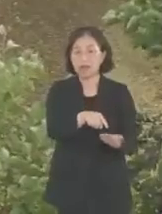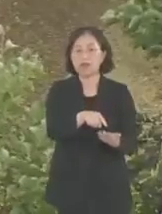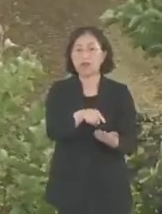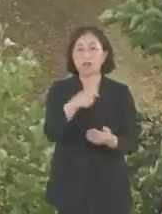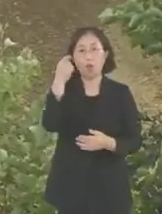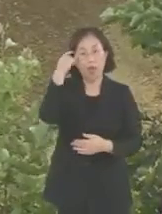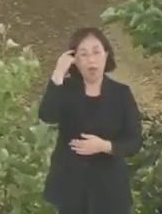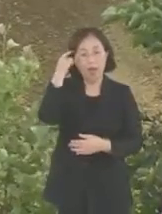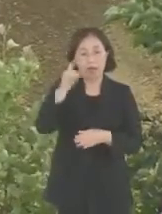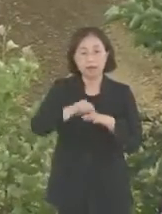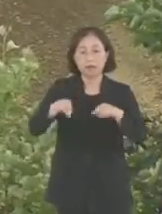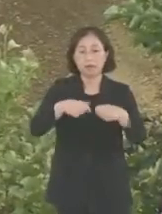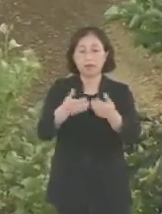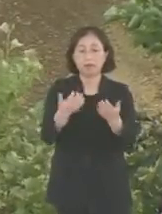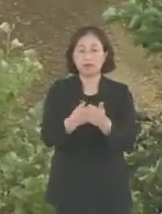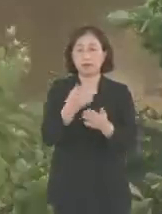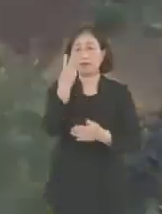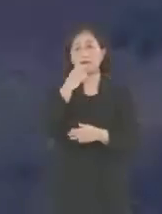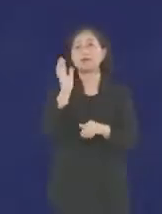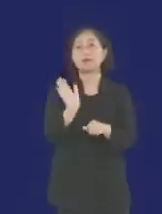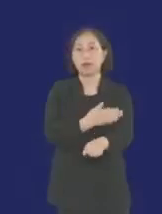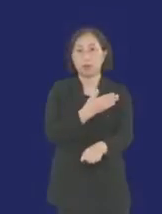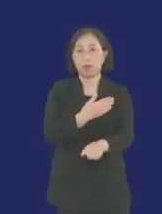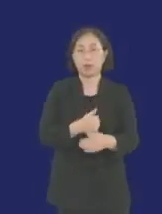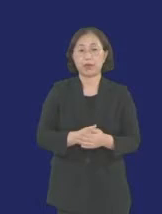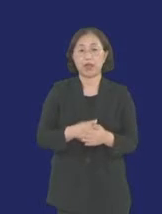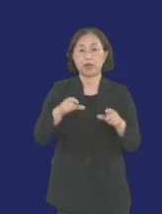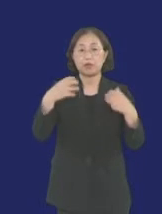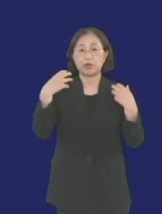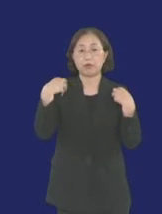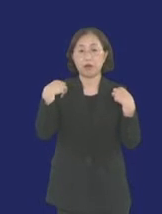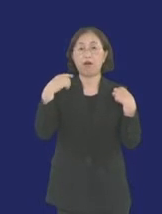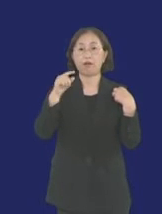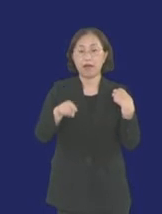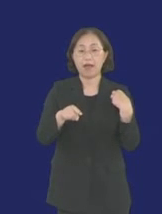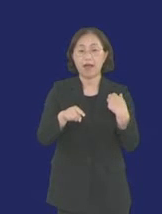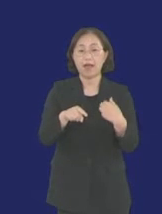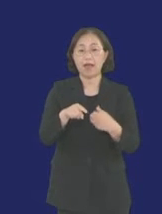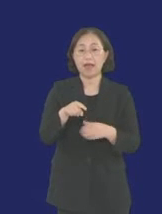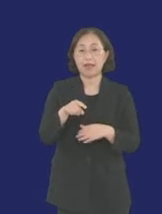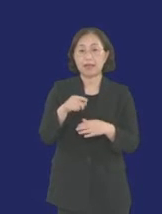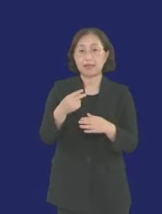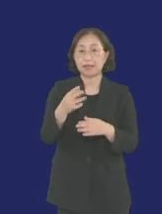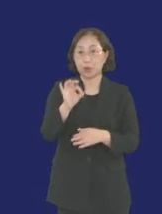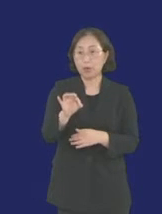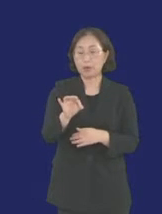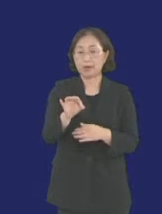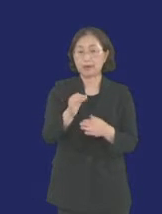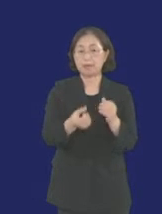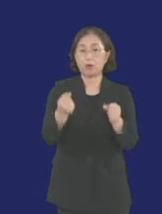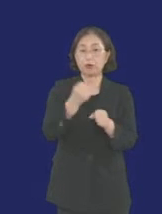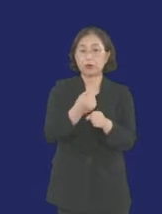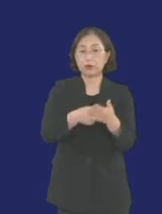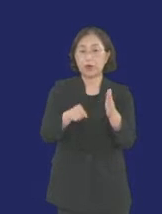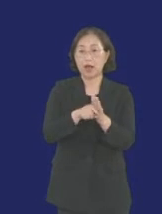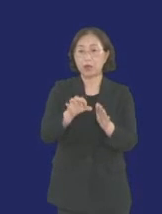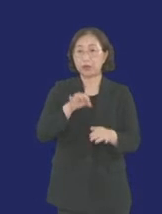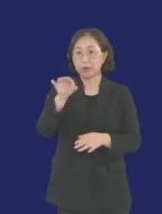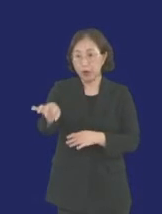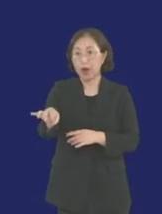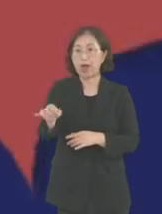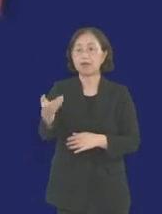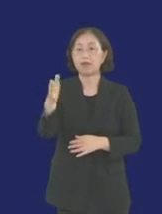관리 소홀 탓도 있습니다. 채석장은 군청에 산림 복구를 위한 예치금을 내야 하는데 금산군이 실제 복구